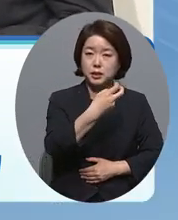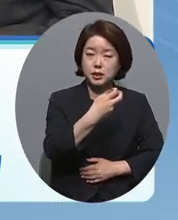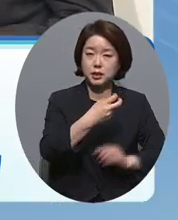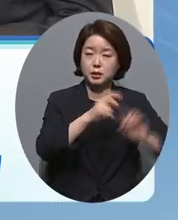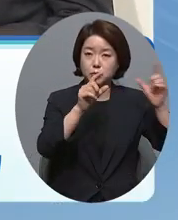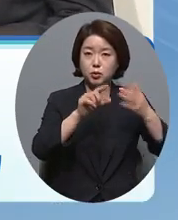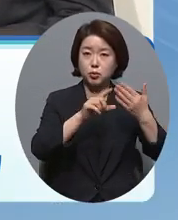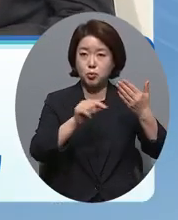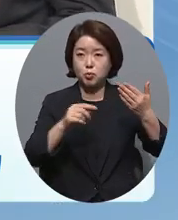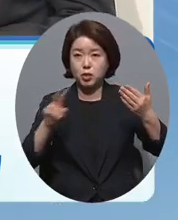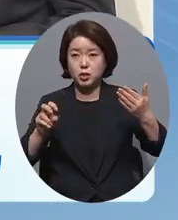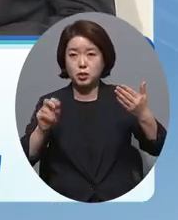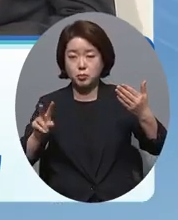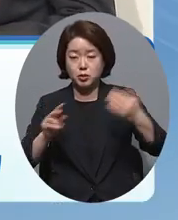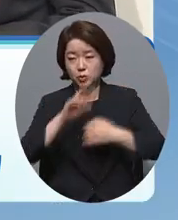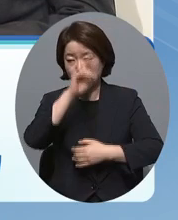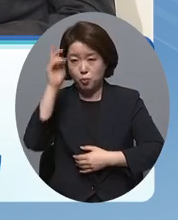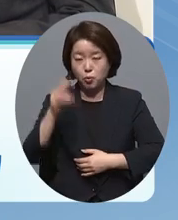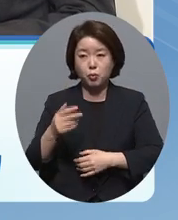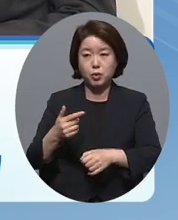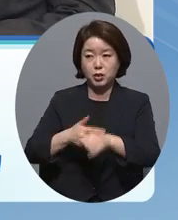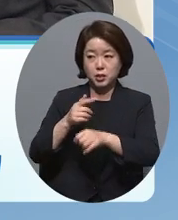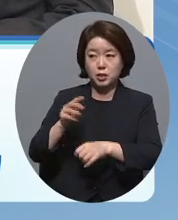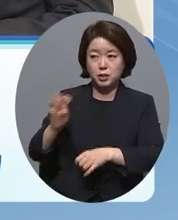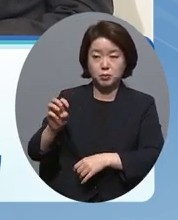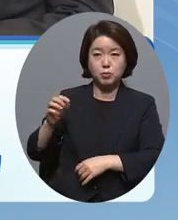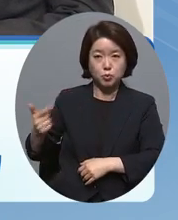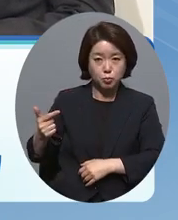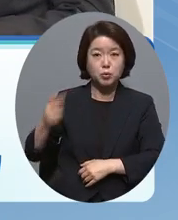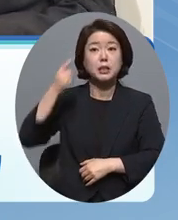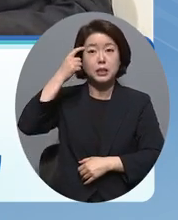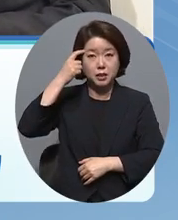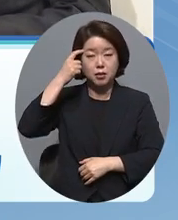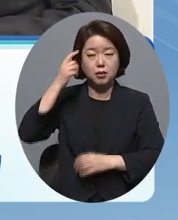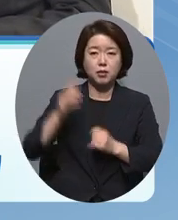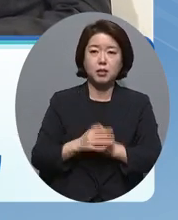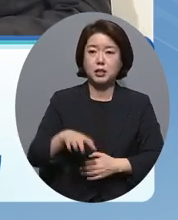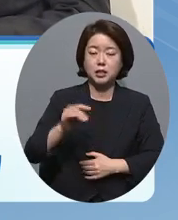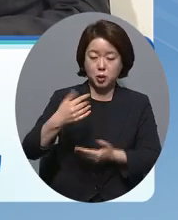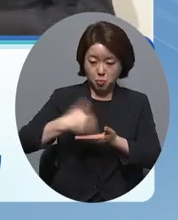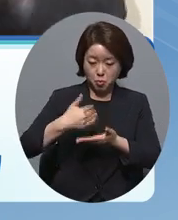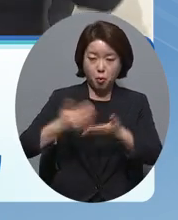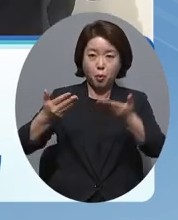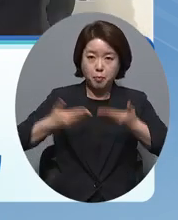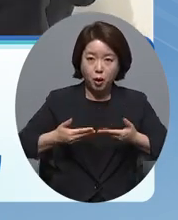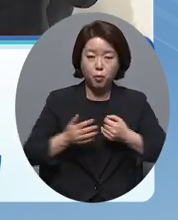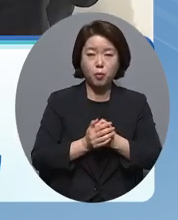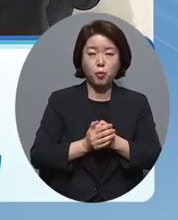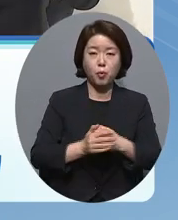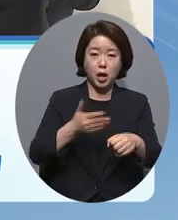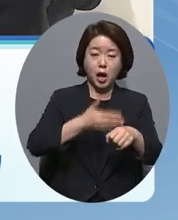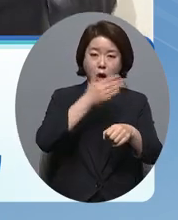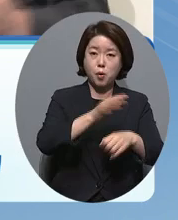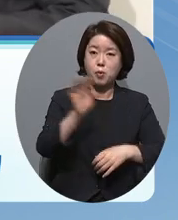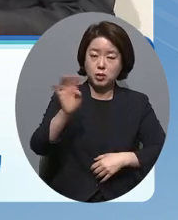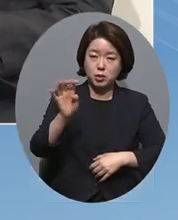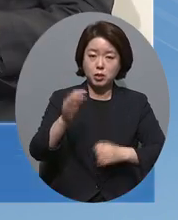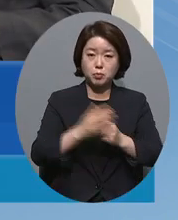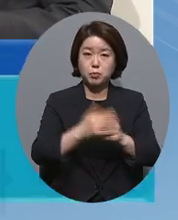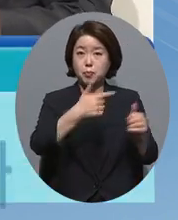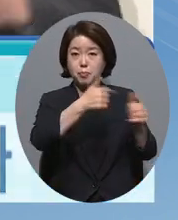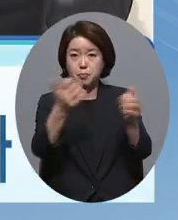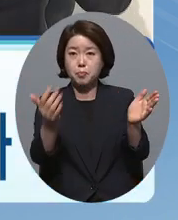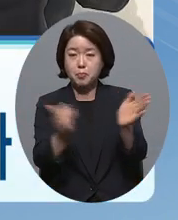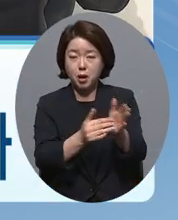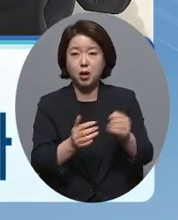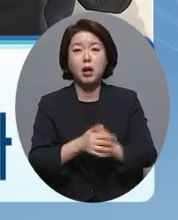9월 22일에 오후 6시 36분으로 되어 기억하는데 첫 보고를 받고 나서 9시 40분쯤에 피살이